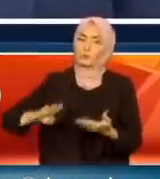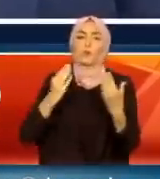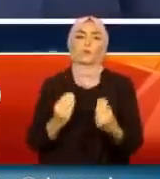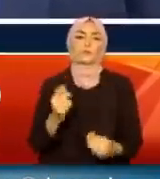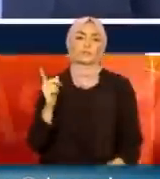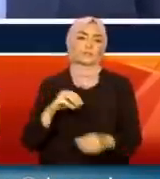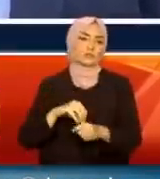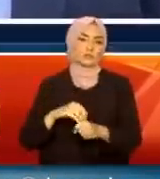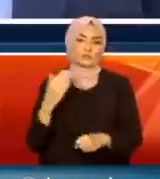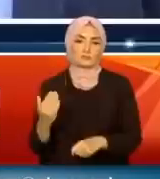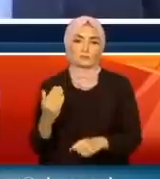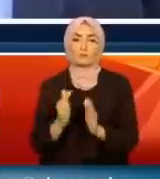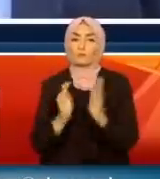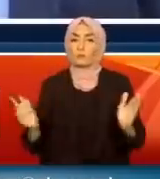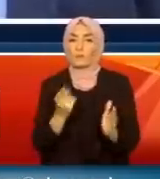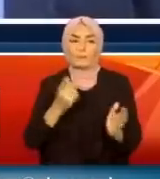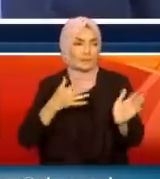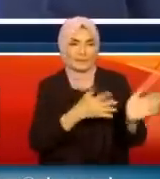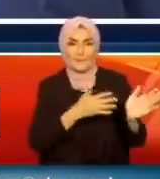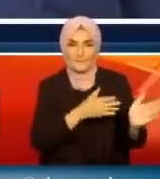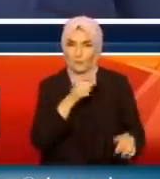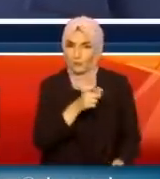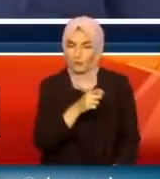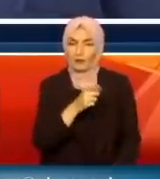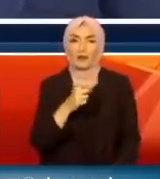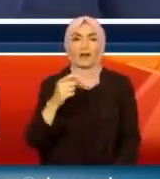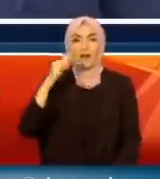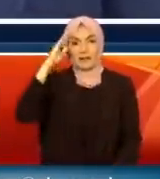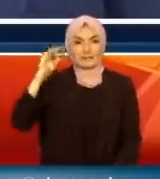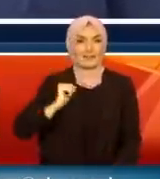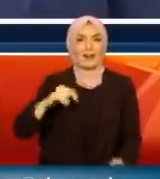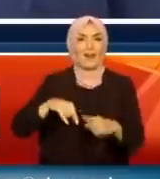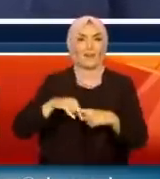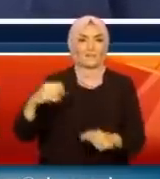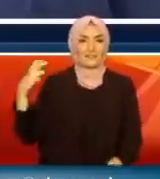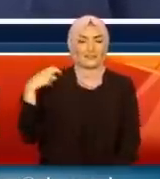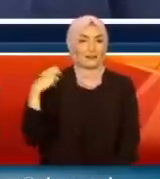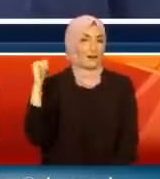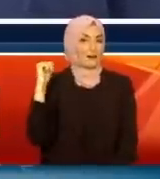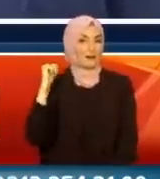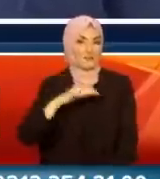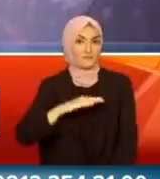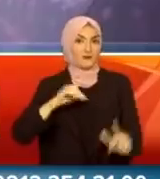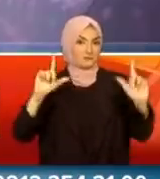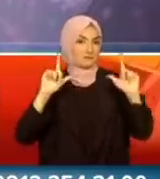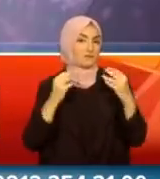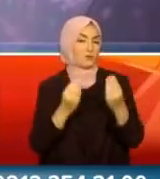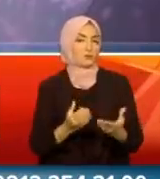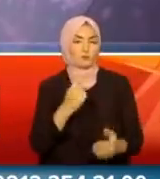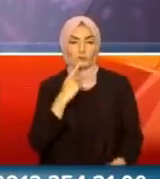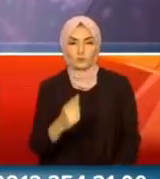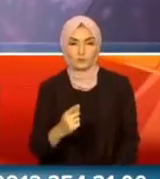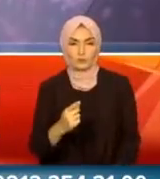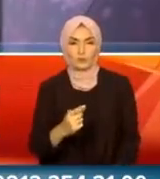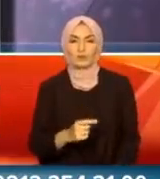yığınak Hafter'in arkasında kendisini göstermiş durumda. Sadece yığınak değil. Aynı zamanda da tahkimat. Le